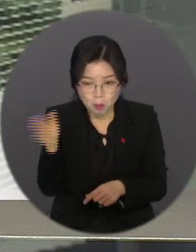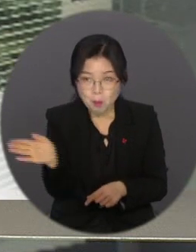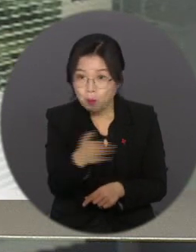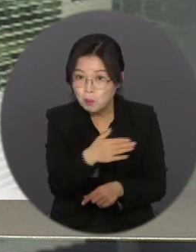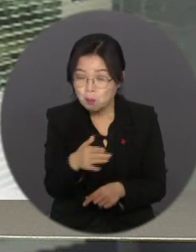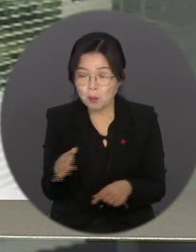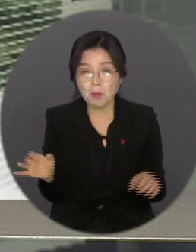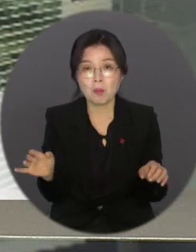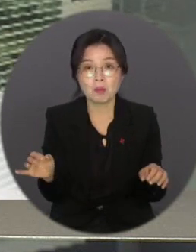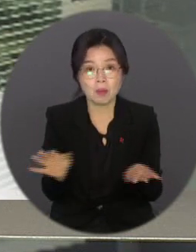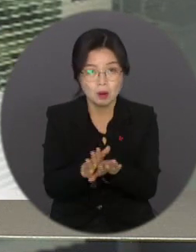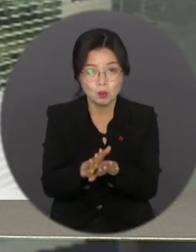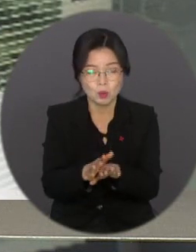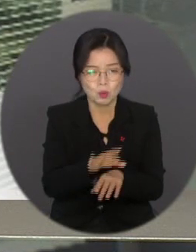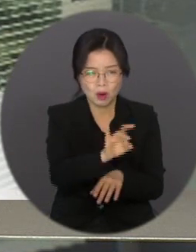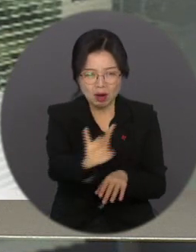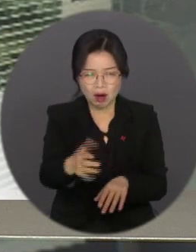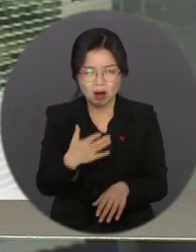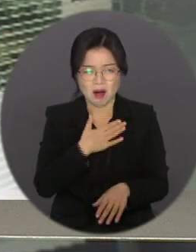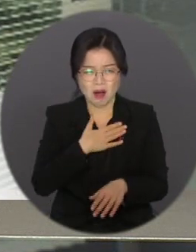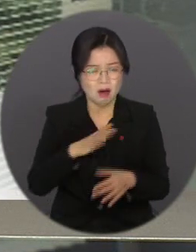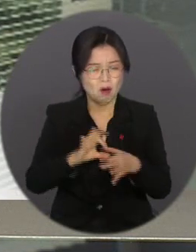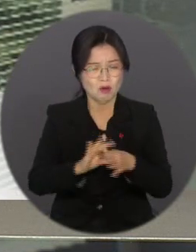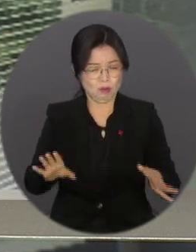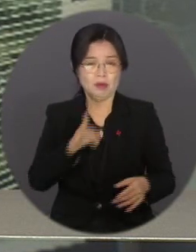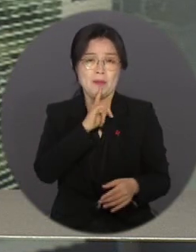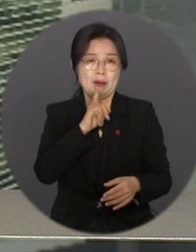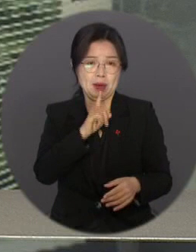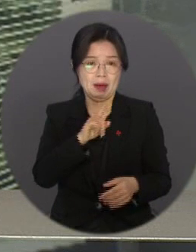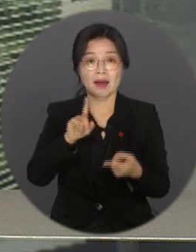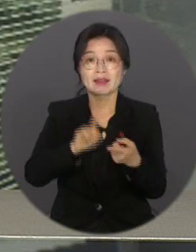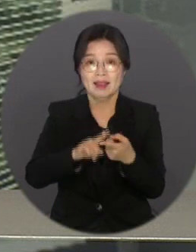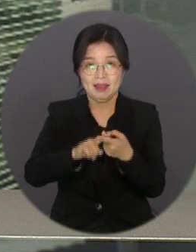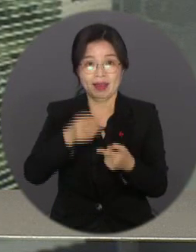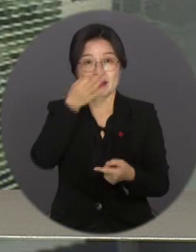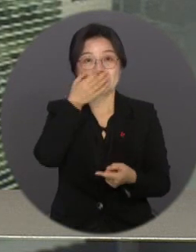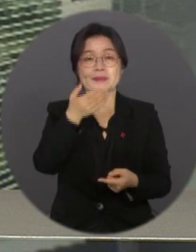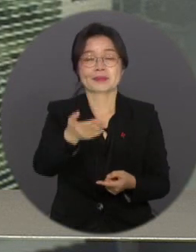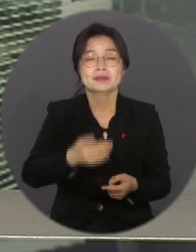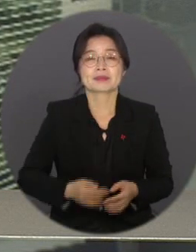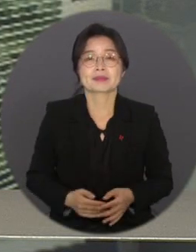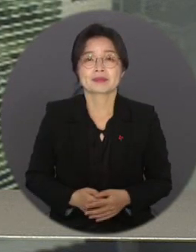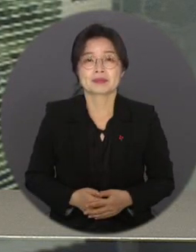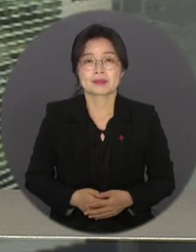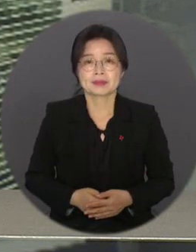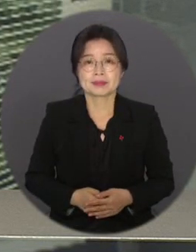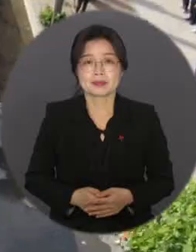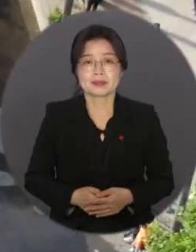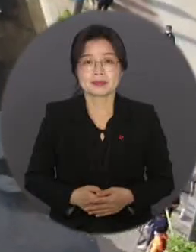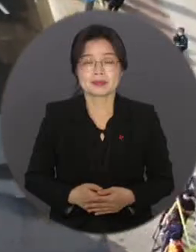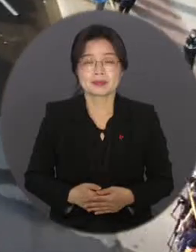담당 공무원들은 자기 일이 아니라며 떠넘기고 있었습니다. 계속해서 김영찬 기자가 현장 취재했습니다.